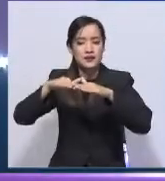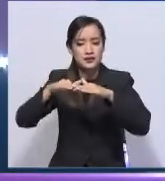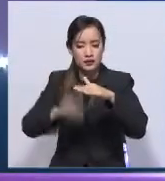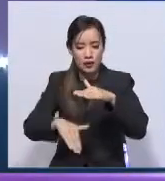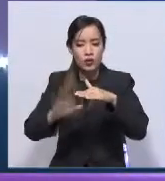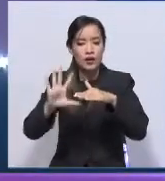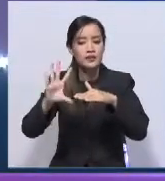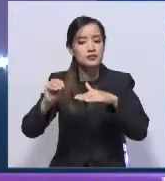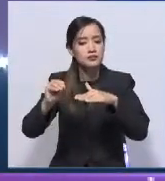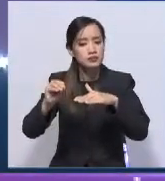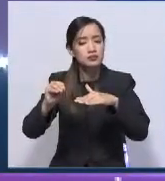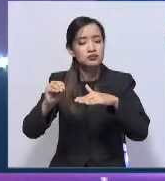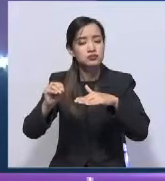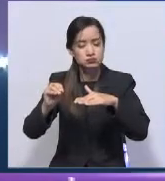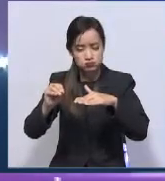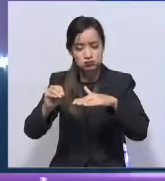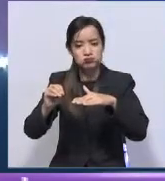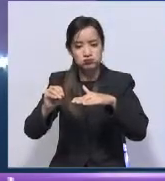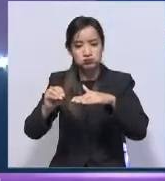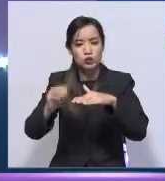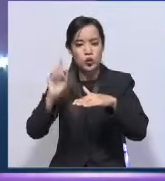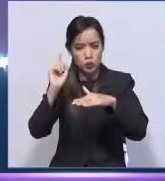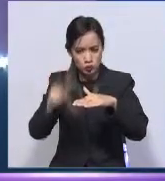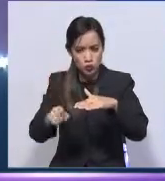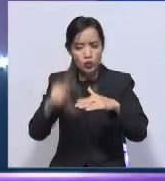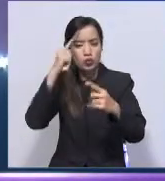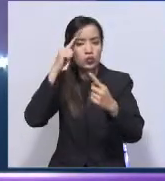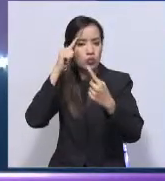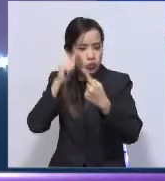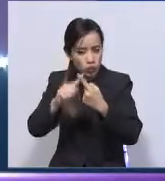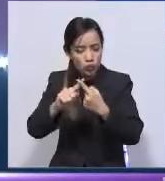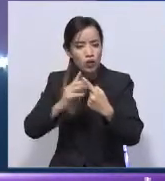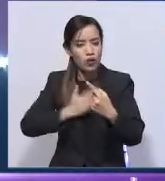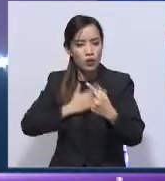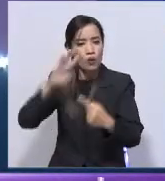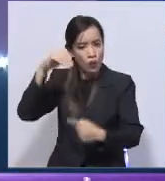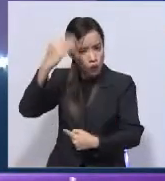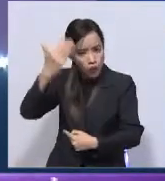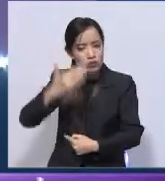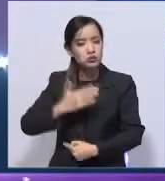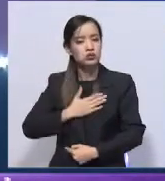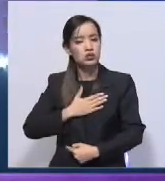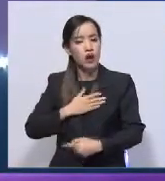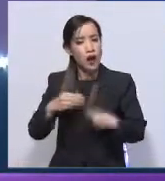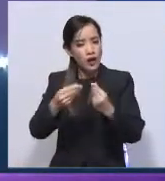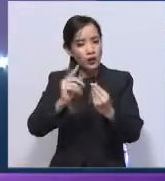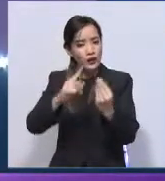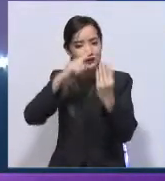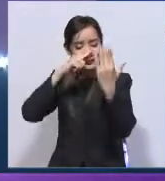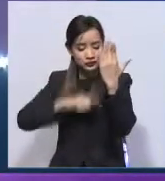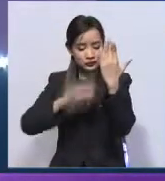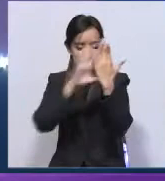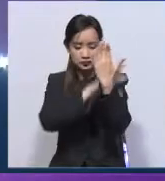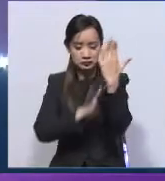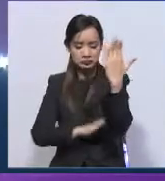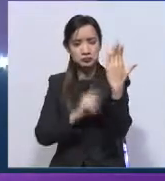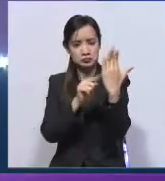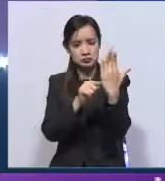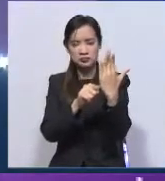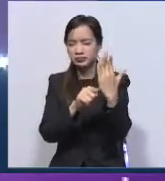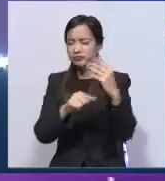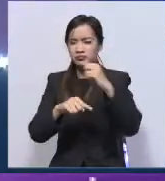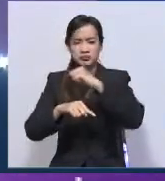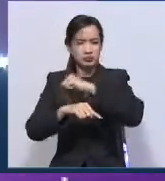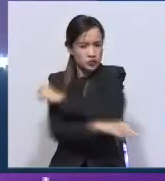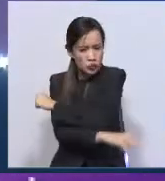ำกว่า50เพราะนั้นเราก็ต้องตั้งวัตถุประสงค์เป้าประสงค์ของเราก่อนว่าเราจะต้องทำให้ประเทศของเราเนี่ยหลุดพ้นจากตรงนี้